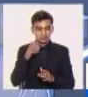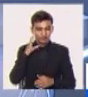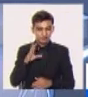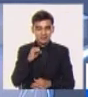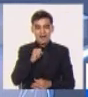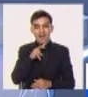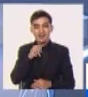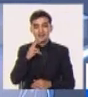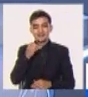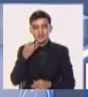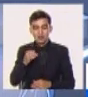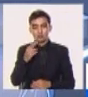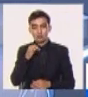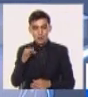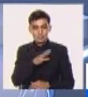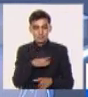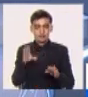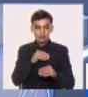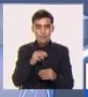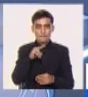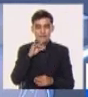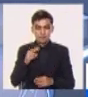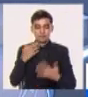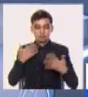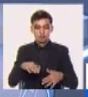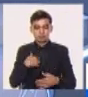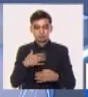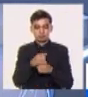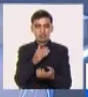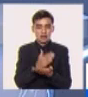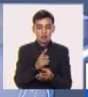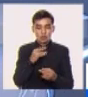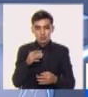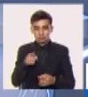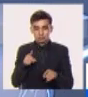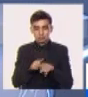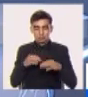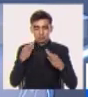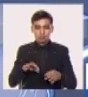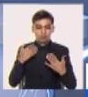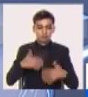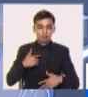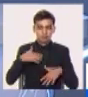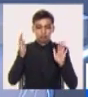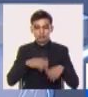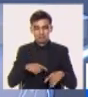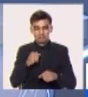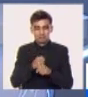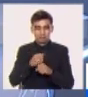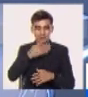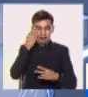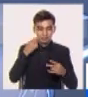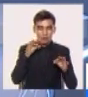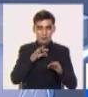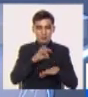сказал, что пик пройден. Но разве это повод пустить ситуацию на самотек? В акимате Алматы в департаменте полиции уверяют, что проверять